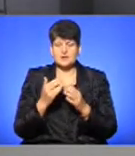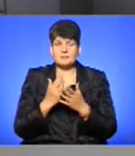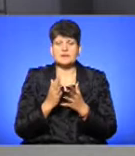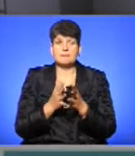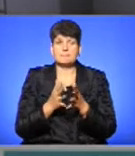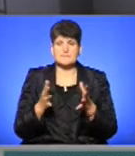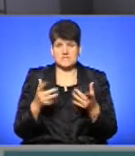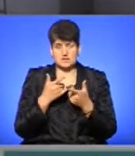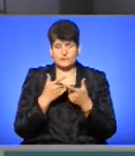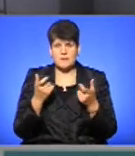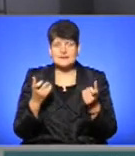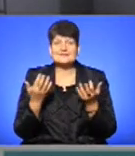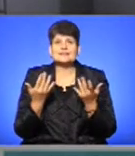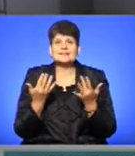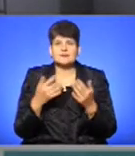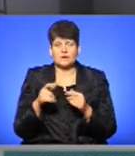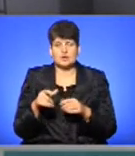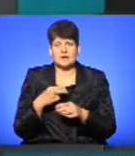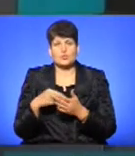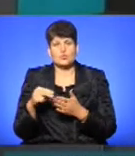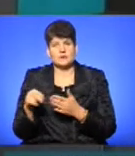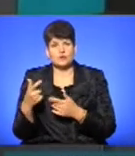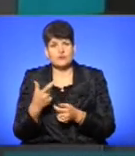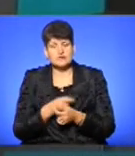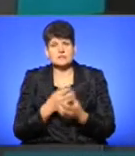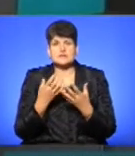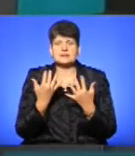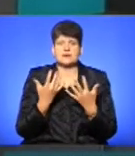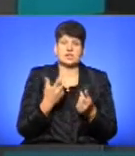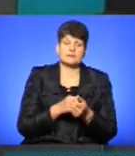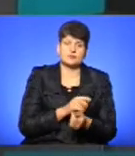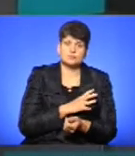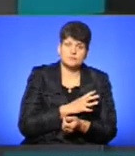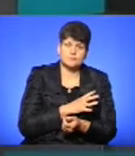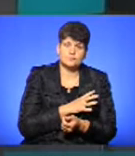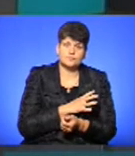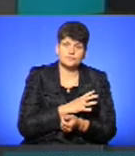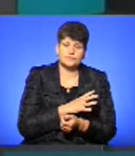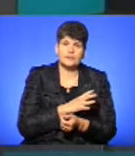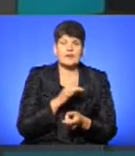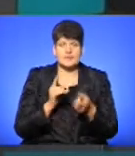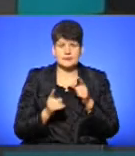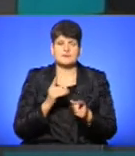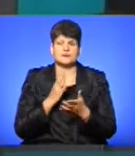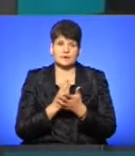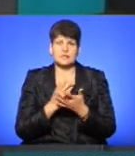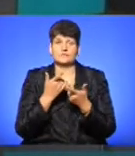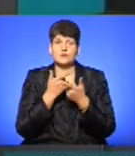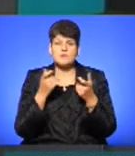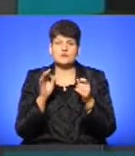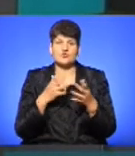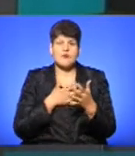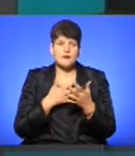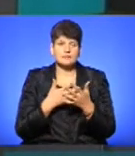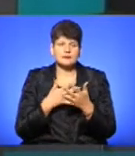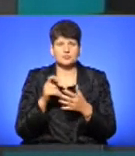інформації, скільки людей придбало вакцину, скільки щепилося. Ну, дійсно є інформація про те, що активно